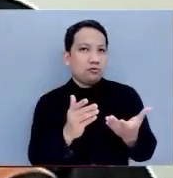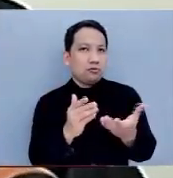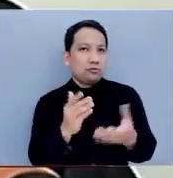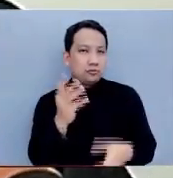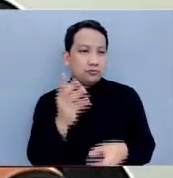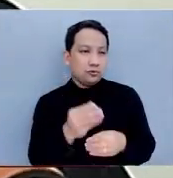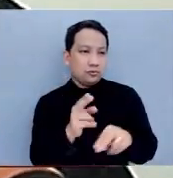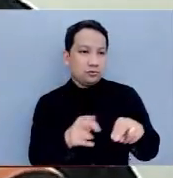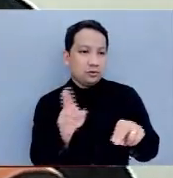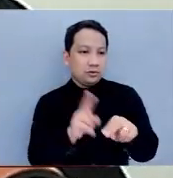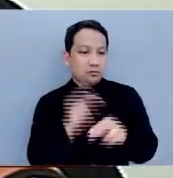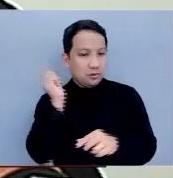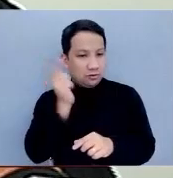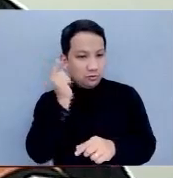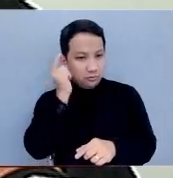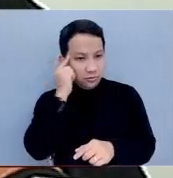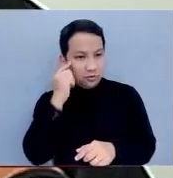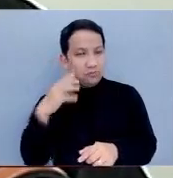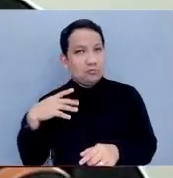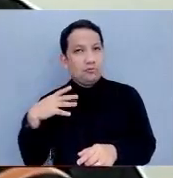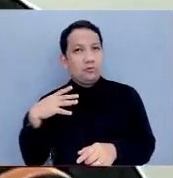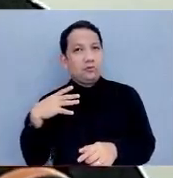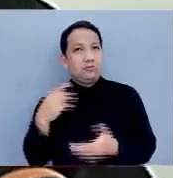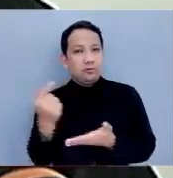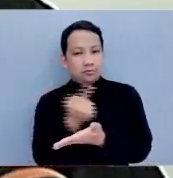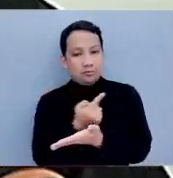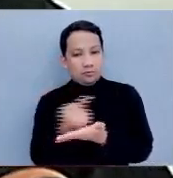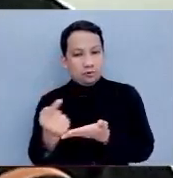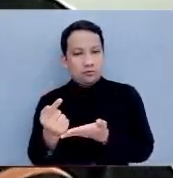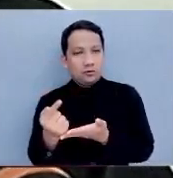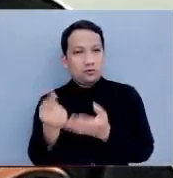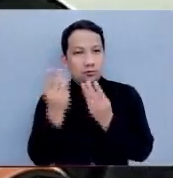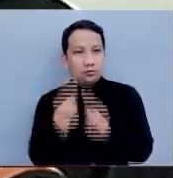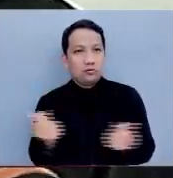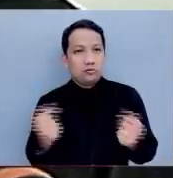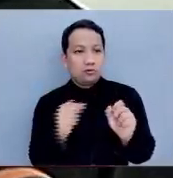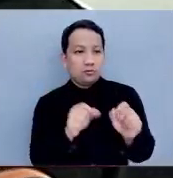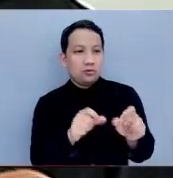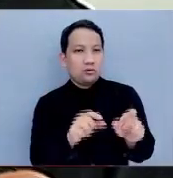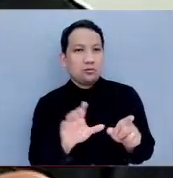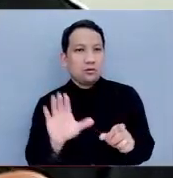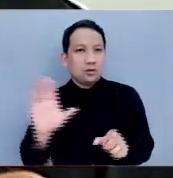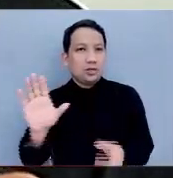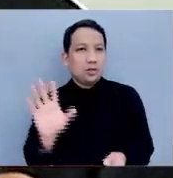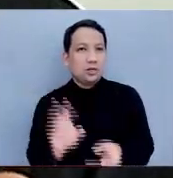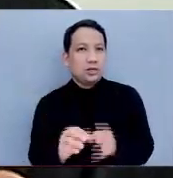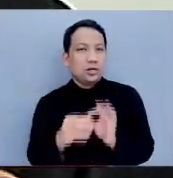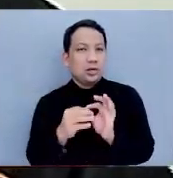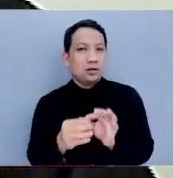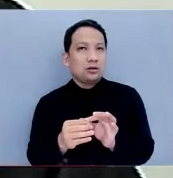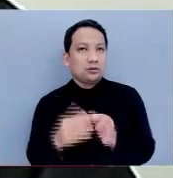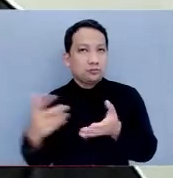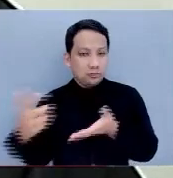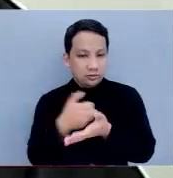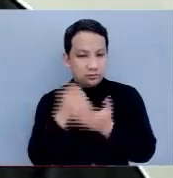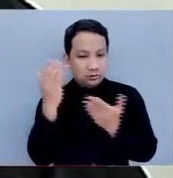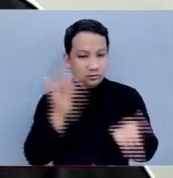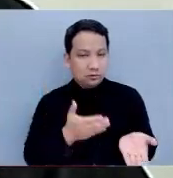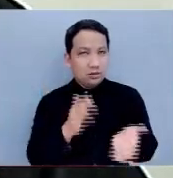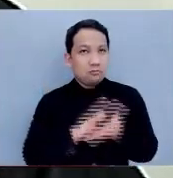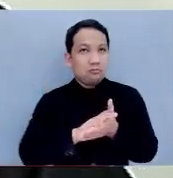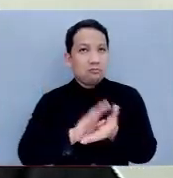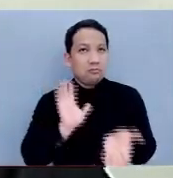panahon ang ating gobyerno, at least a week, para lang maubos ng mga retailers yung kanilang mga nakuwang stock sa sinasabi